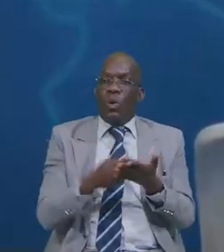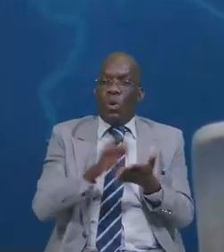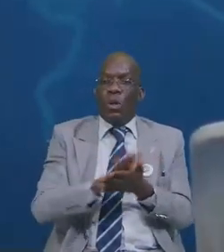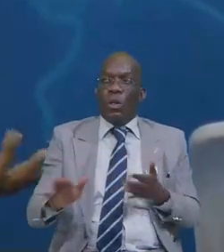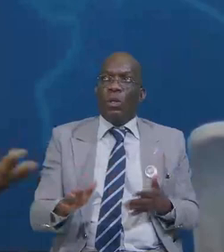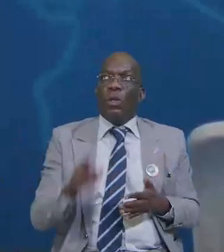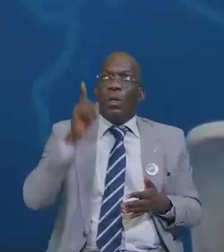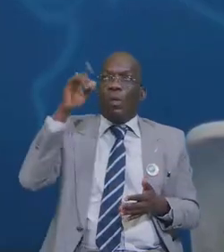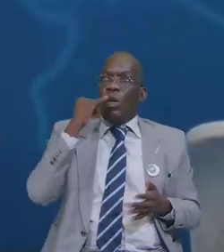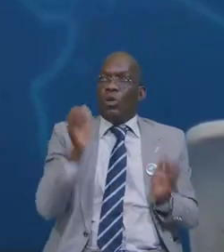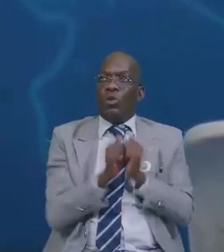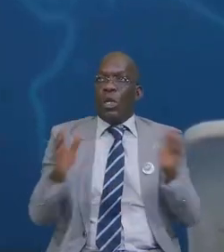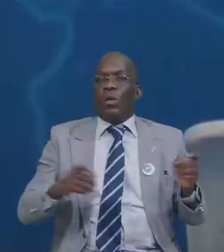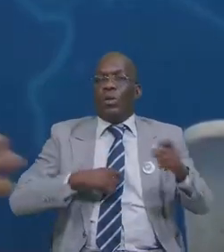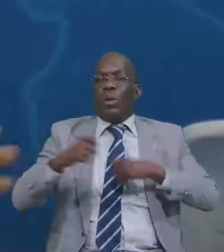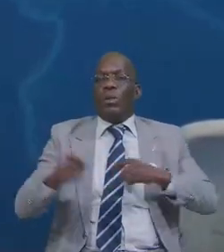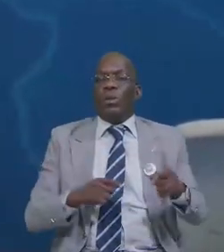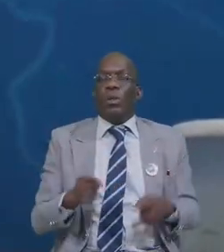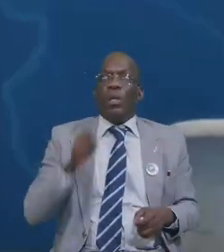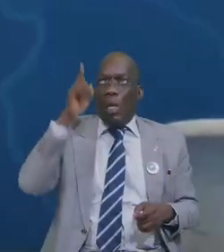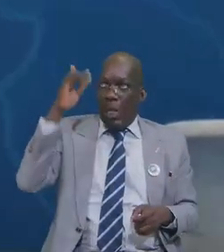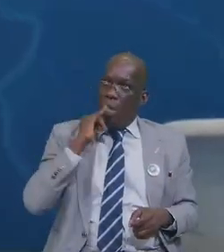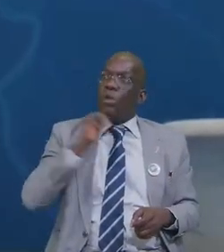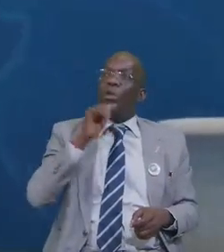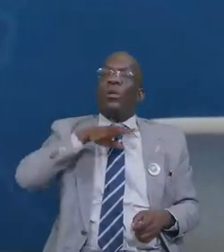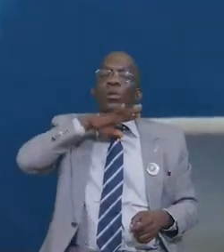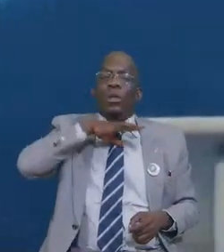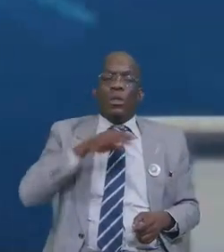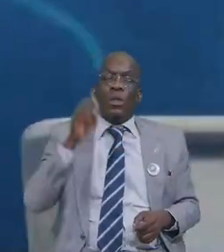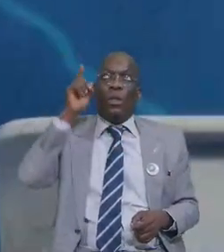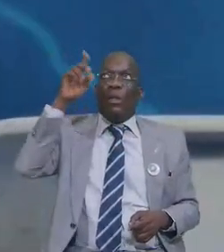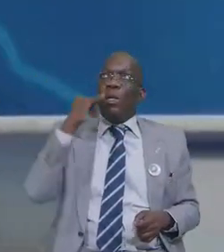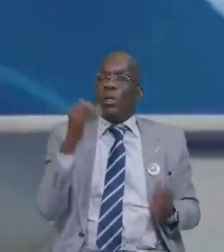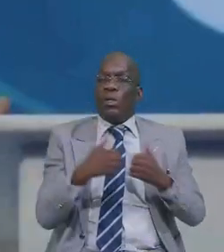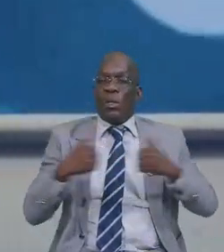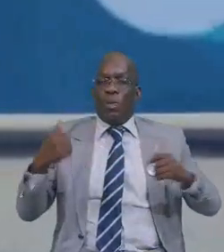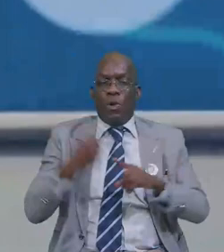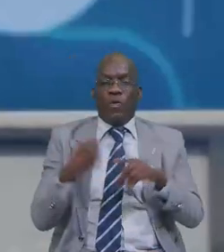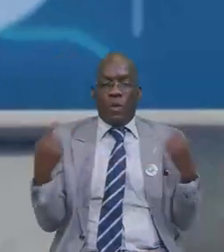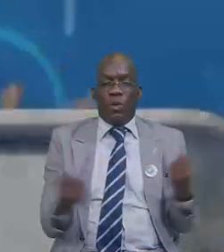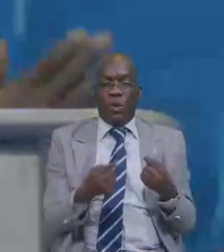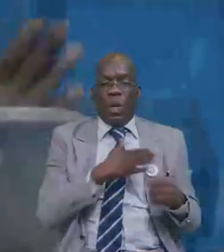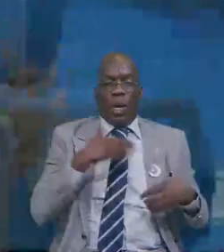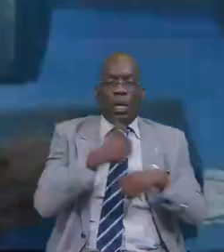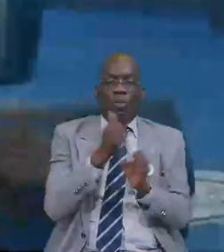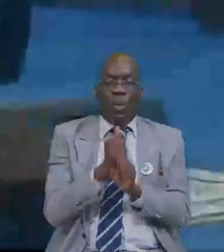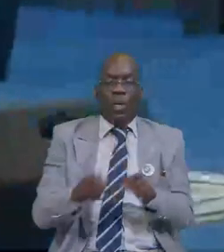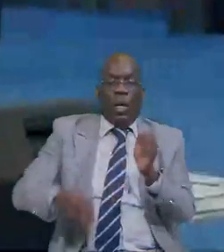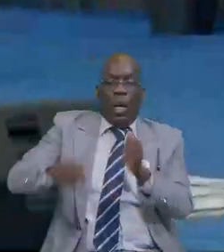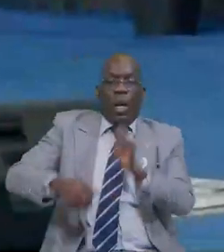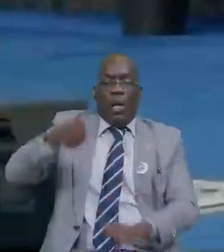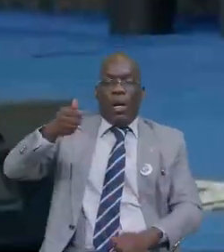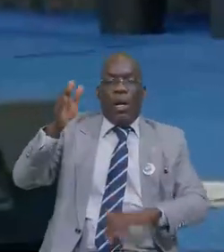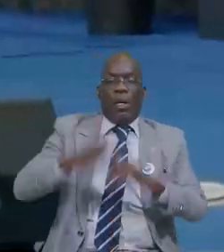est saint, innocent, il n'est sans tâche, séparé des pécheurs et plus élevé que